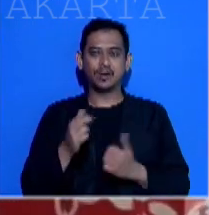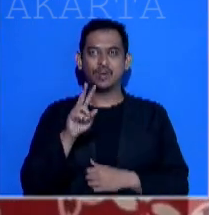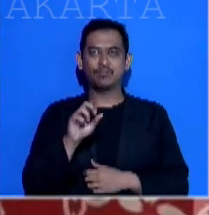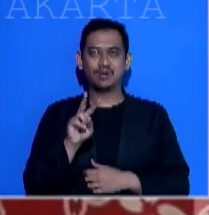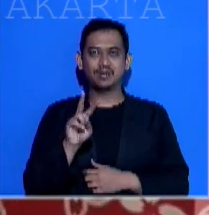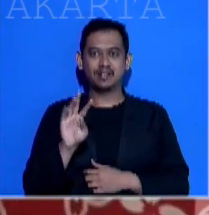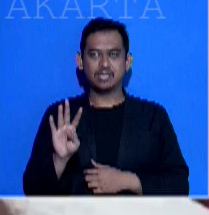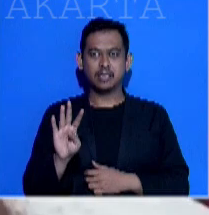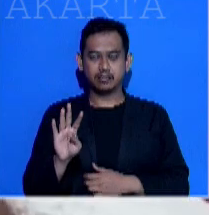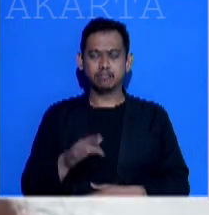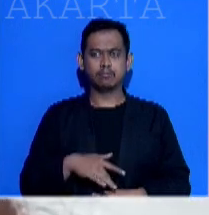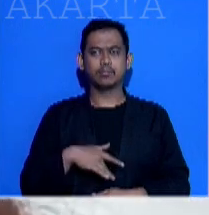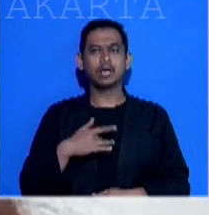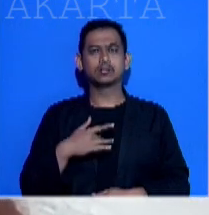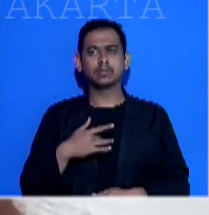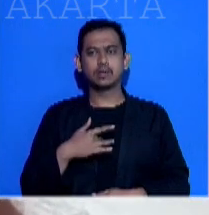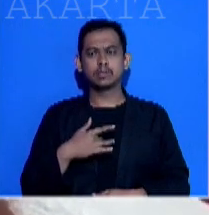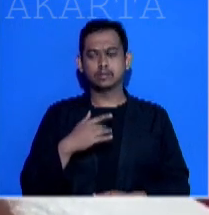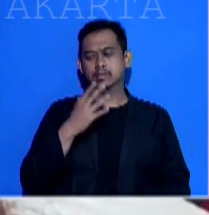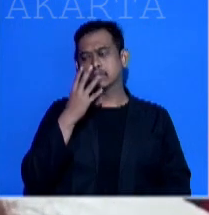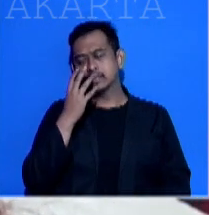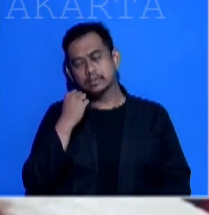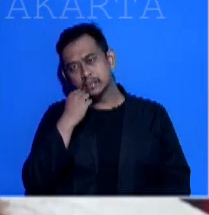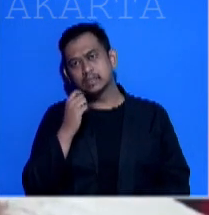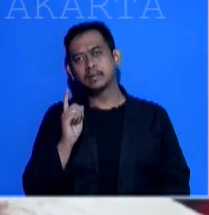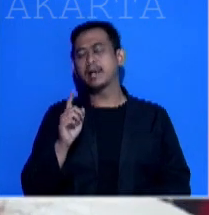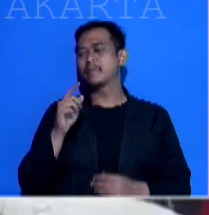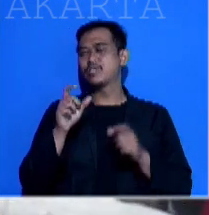hikmat. Hal ini karena masyarakat yang menjadi warga binaan lapas